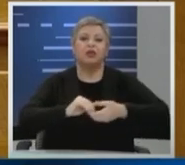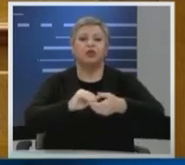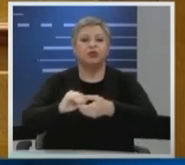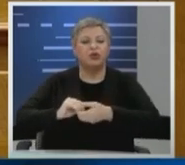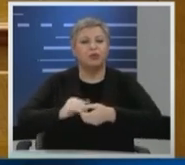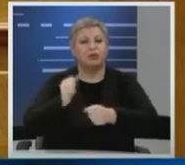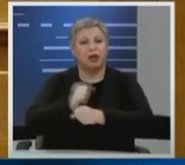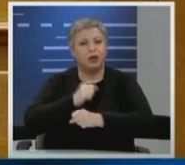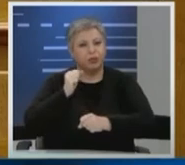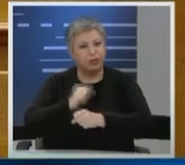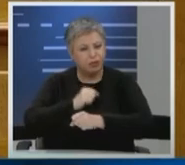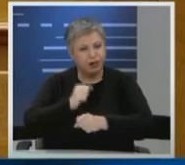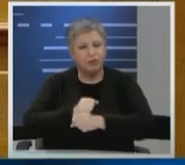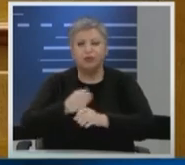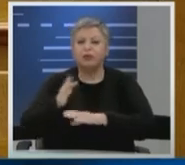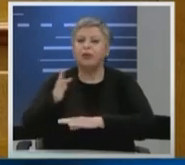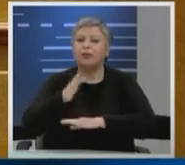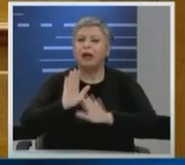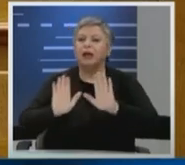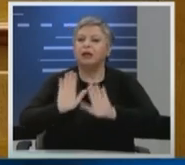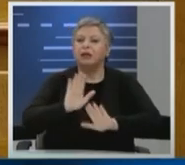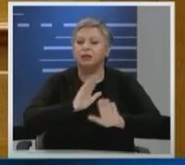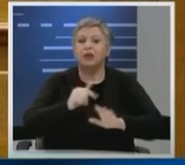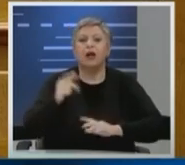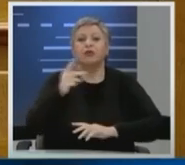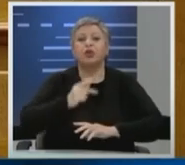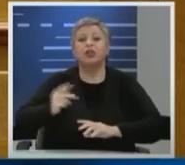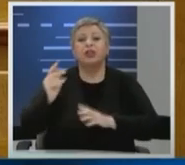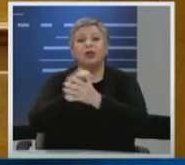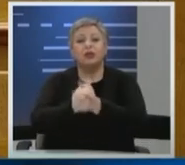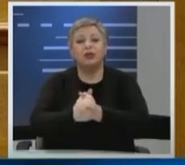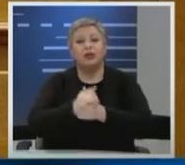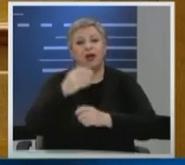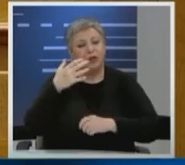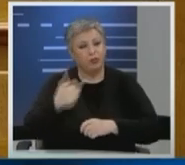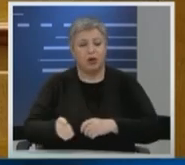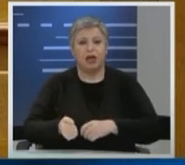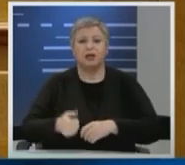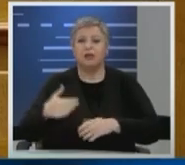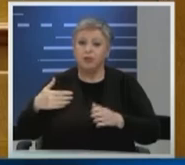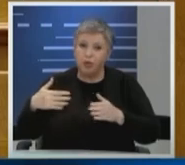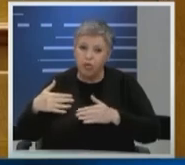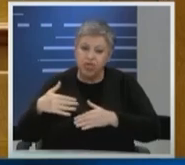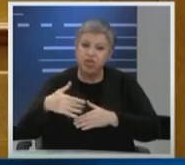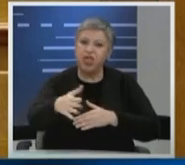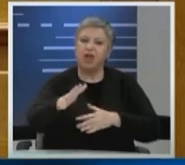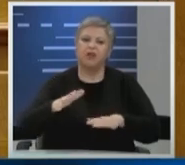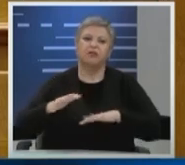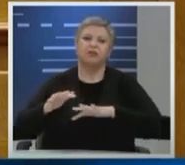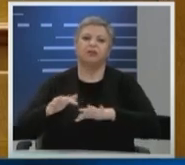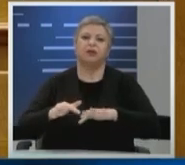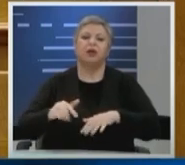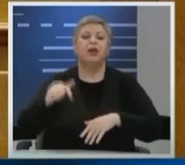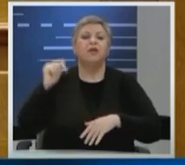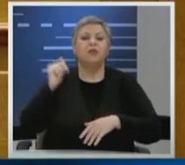φορείς οργάνωσης της λαϊκής συνοικίας και θα προωθεί την κοινωνική συμμαχία για τη λαϊκή αντεπίθεση, η οποία θα σημαδεύει τον